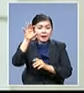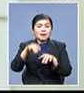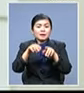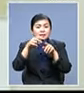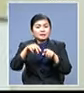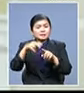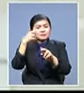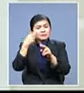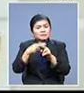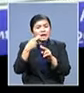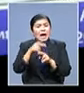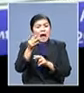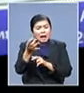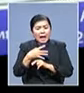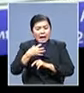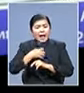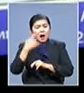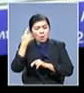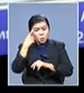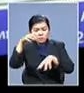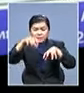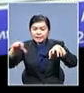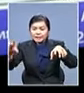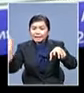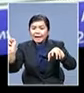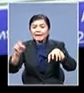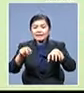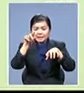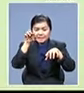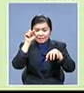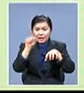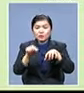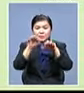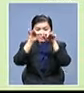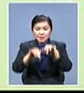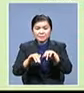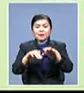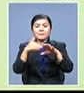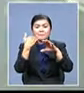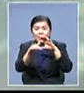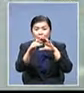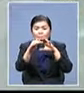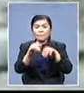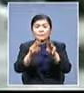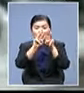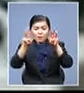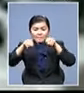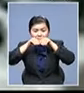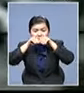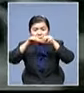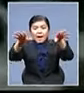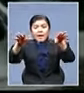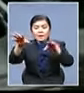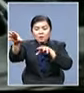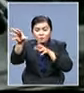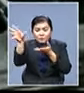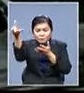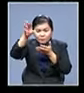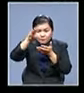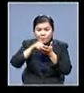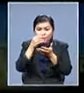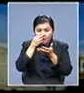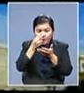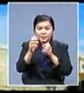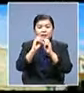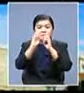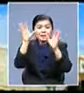สถานที่ที่ต้องการแล้วก็เลือก StreetViewค่ะหรือว่าอาจจะใช้วิธีลากตุ๊กตาเพค Manสีส้มมาไว้บนพิกัดที่ต้องการบนแผนที่ก็ได้นะคะก็จะ